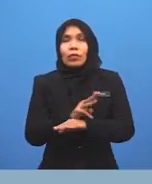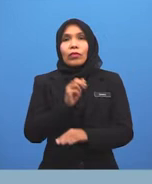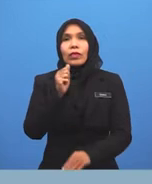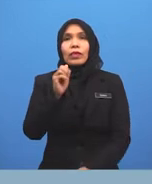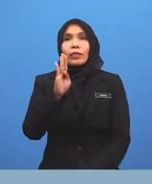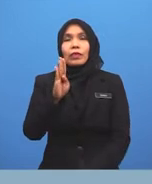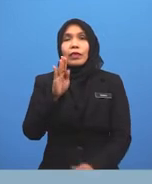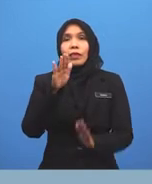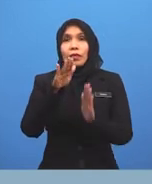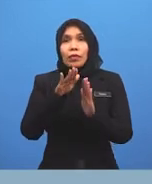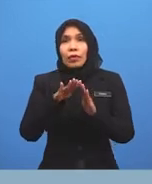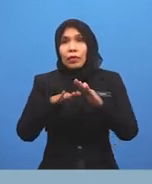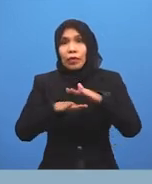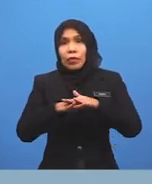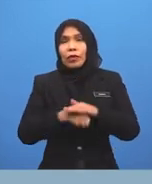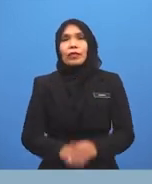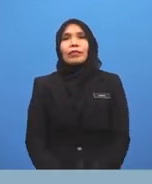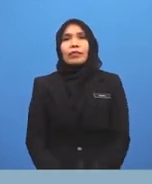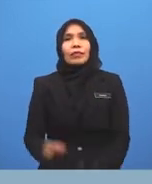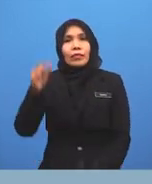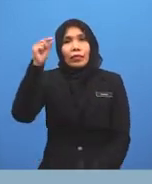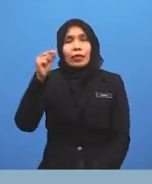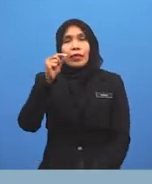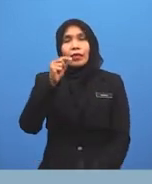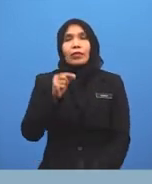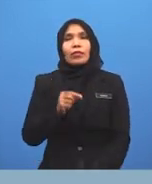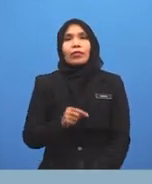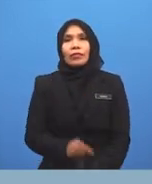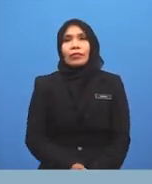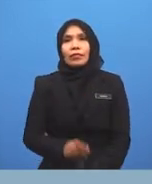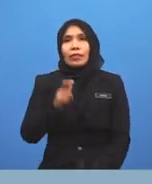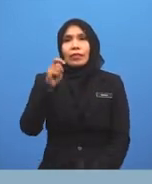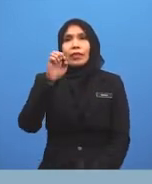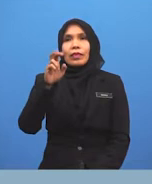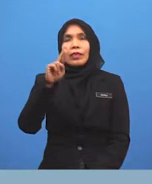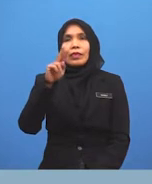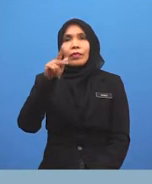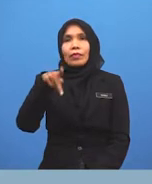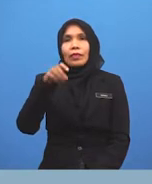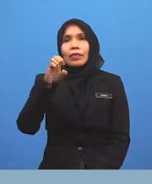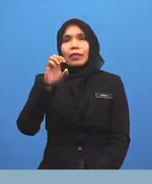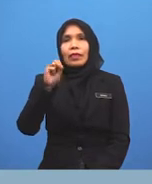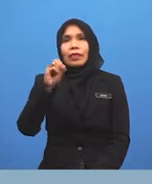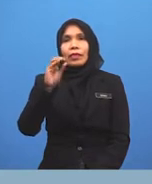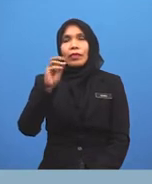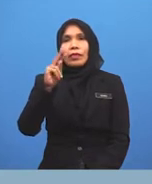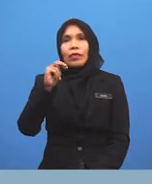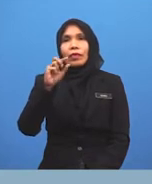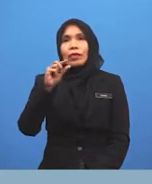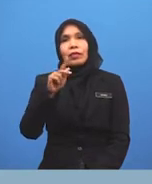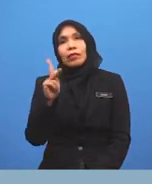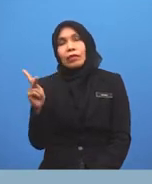bahagian AB bergerak ke bawah, jarum galvanometer terpesong ke arah kanan.